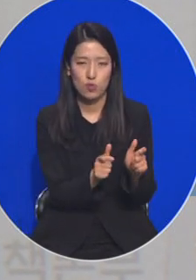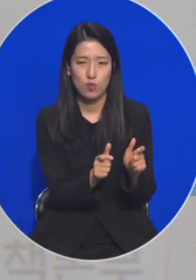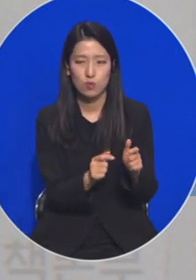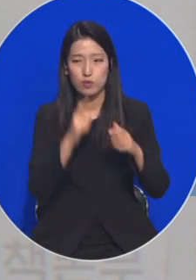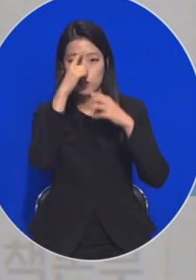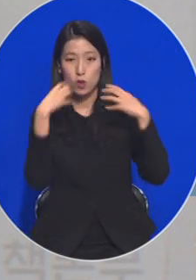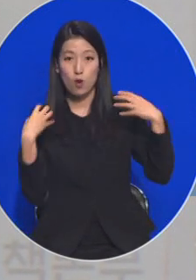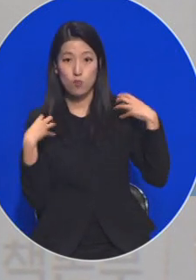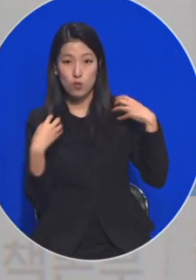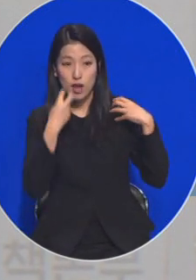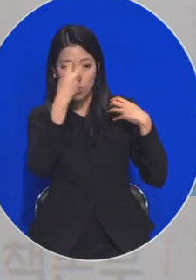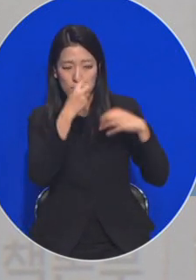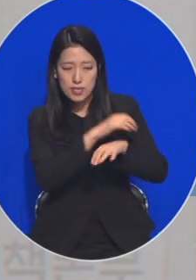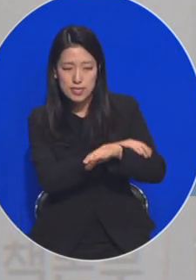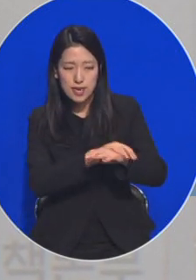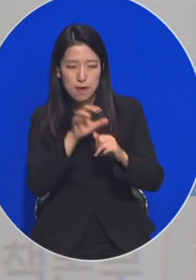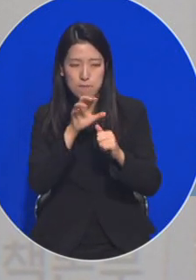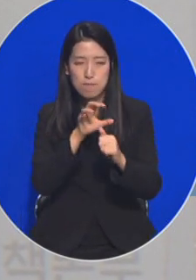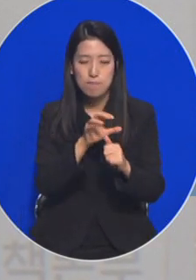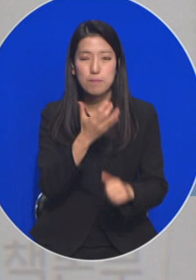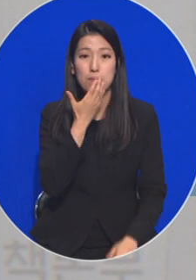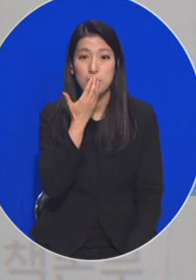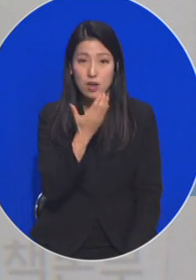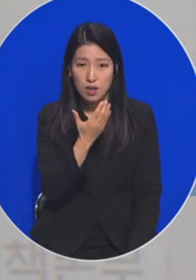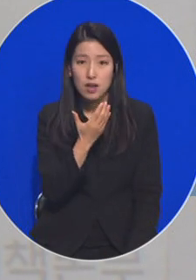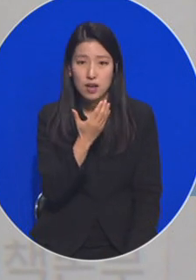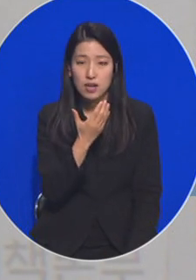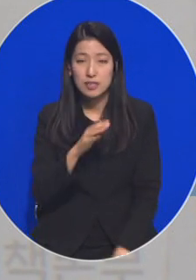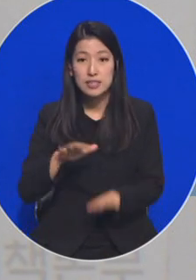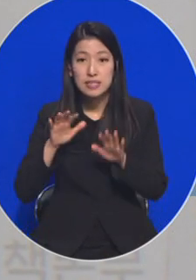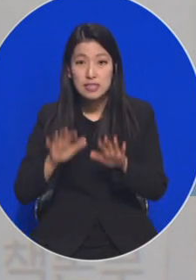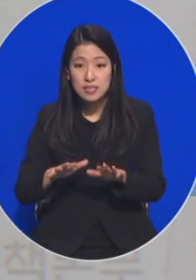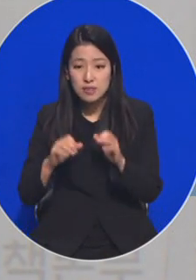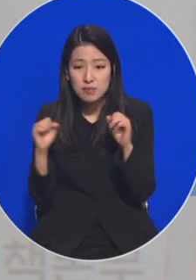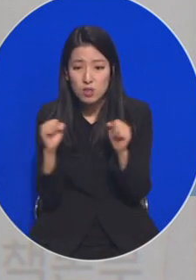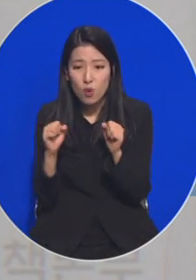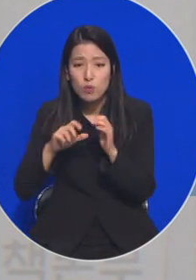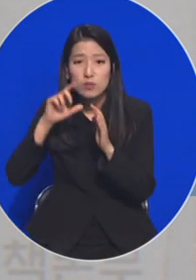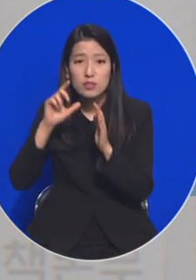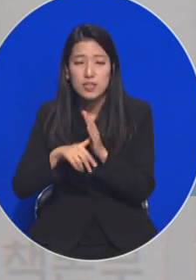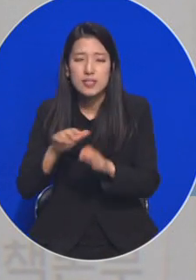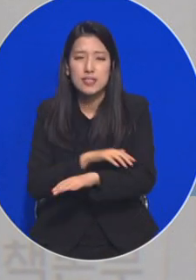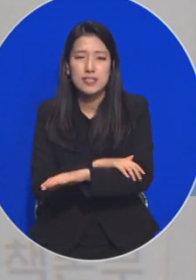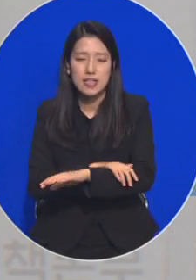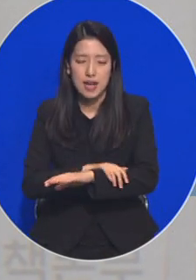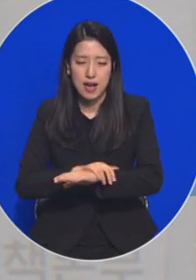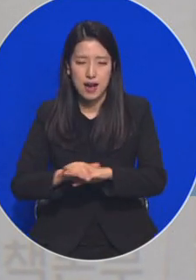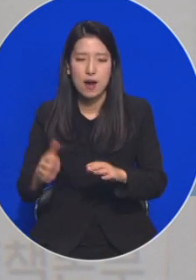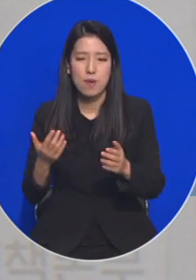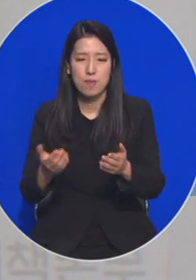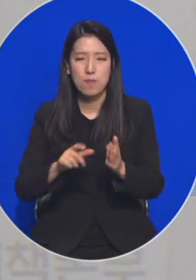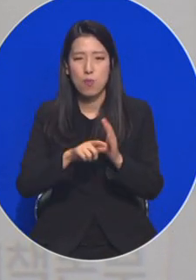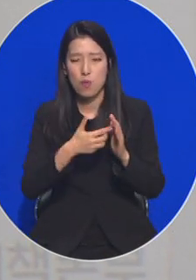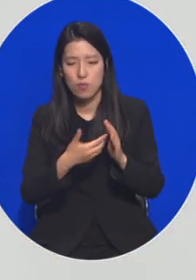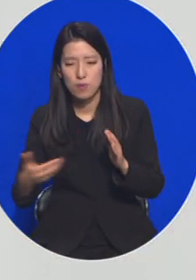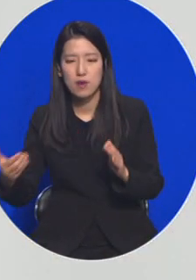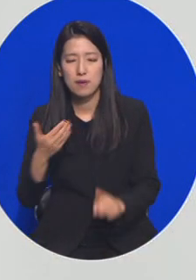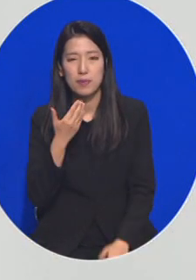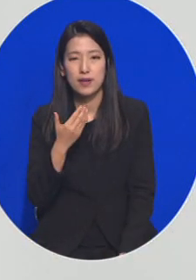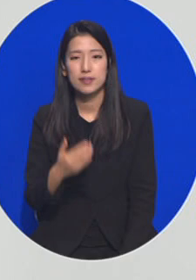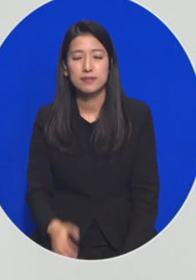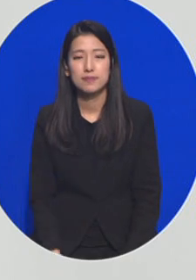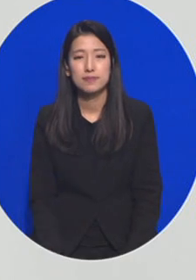보전하면서 코로나 일고 백신이 없는 이 마지막 겨울을 무사히 넘기는 방법 입니다